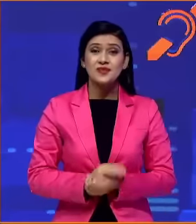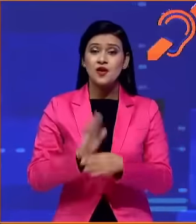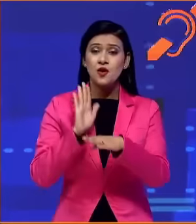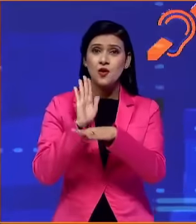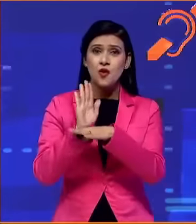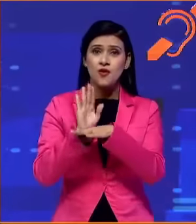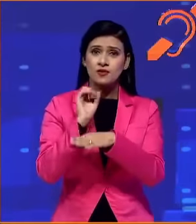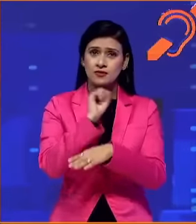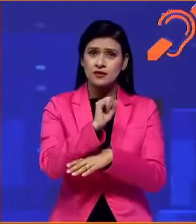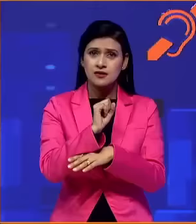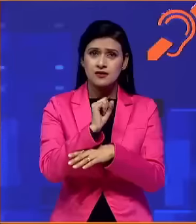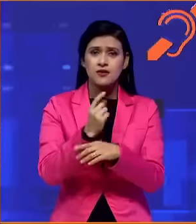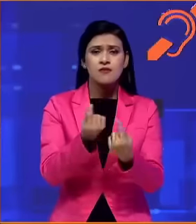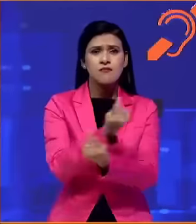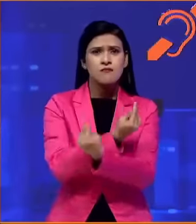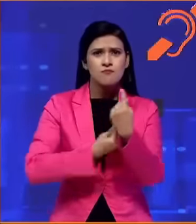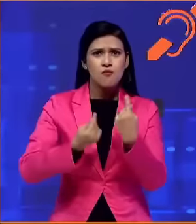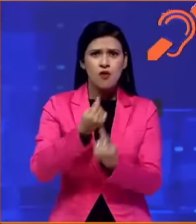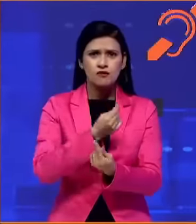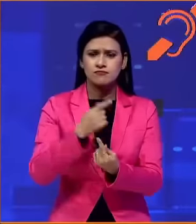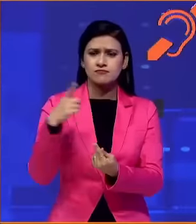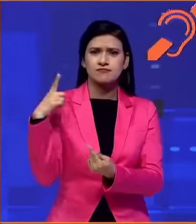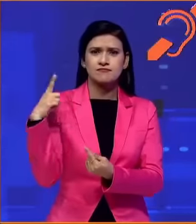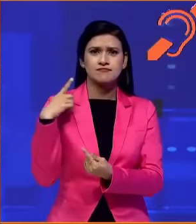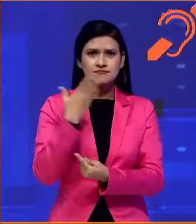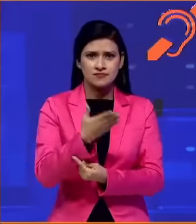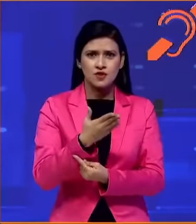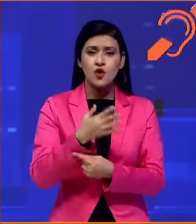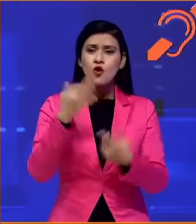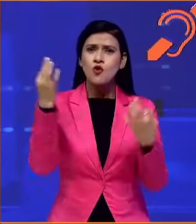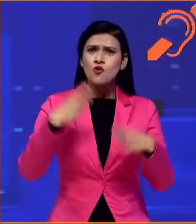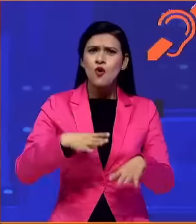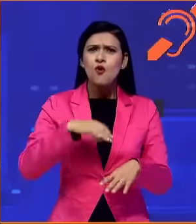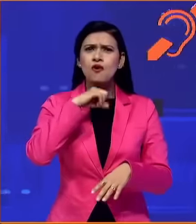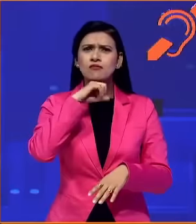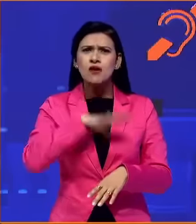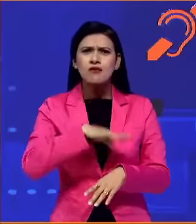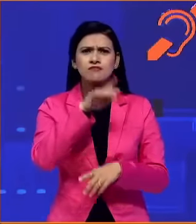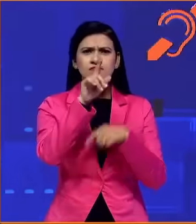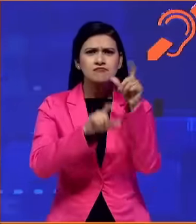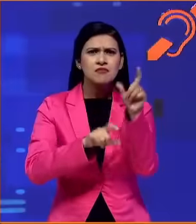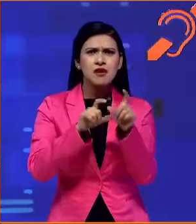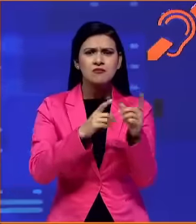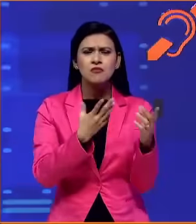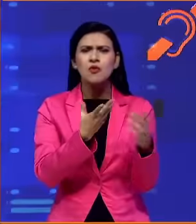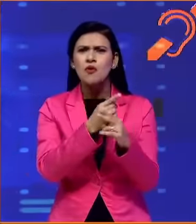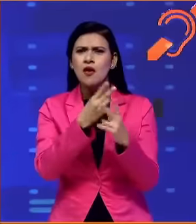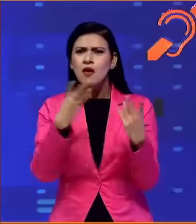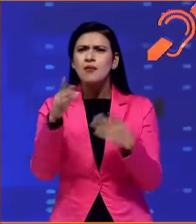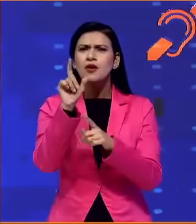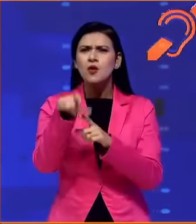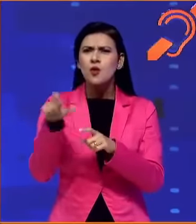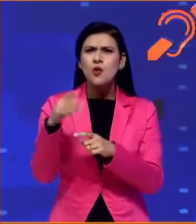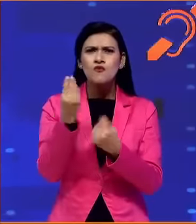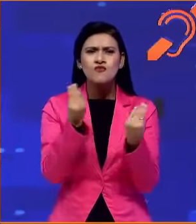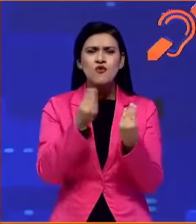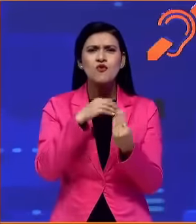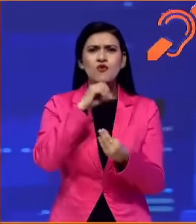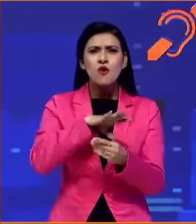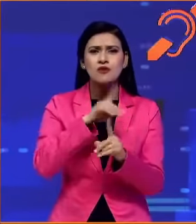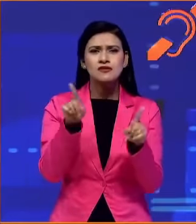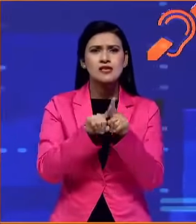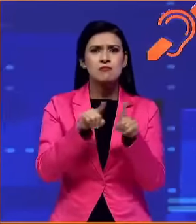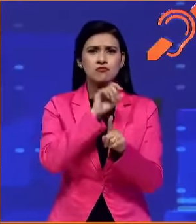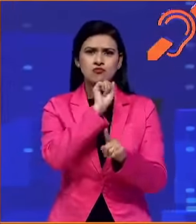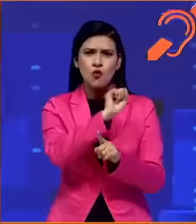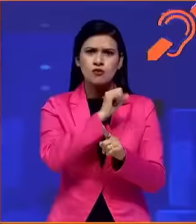कांग्रेसपार्टीकेराष्ट्रीय महासचिवसचिनपायलटउन कुछनएजमानेकेनेताओंमेंसेएकहैंजिनकाअपना समर्थन